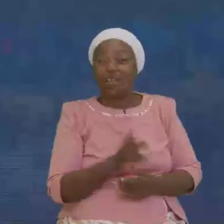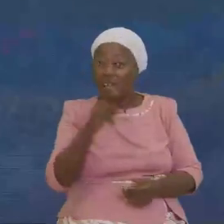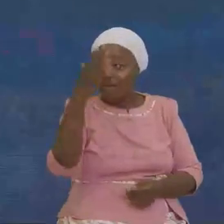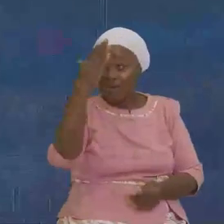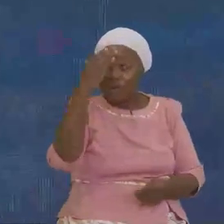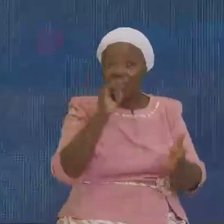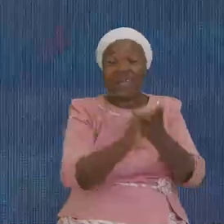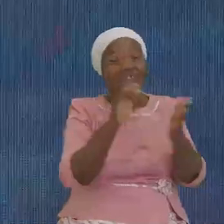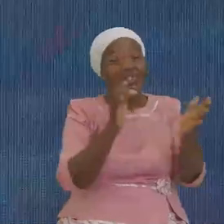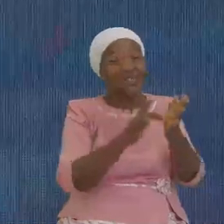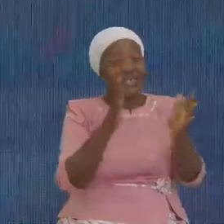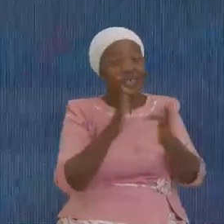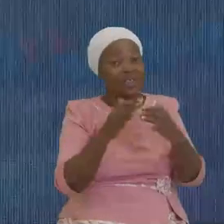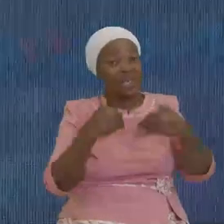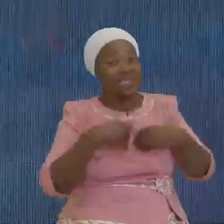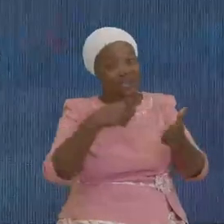soin de toi.